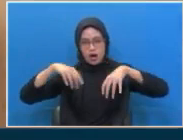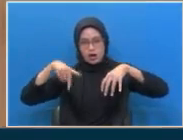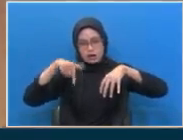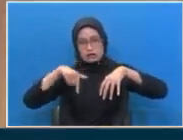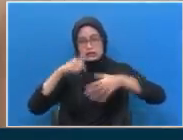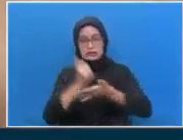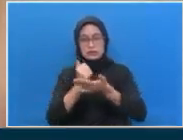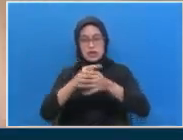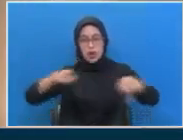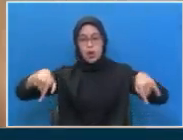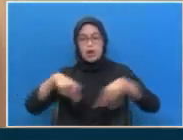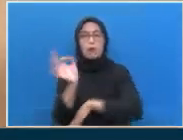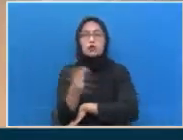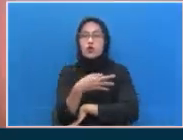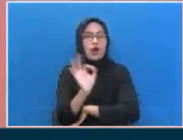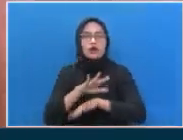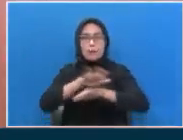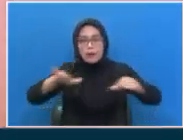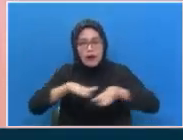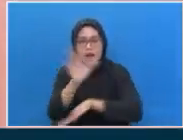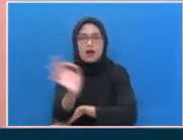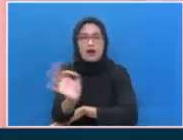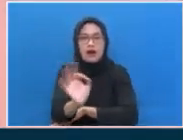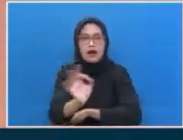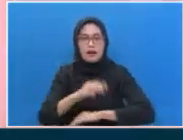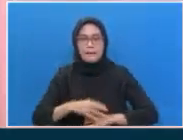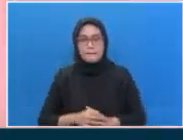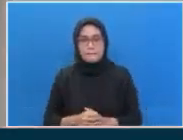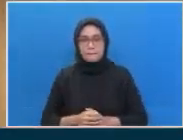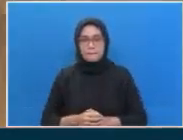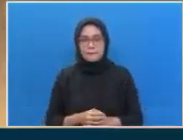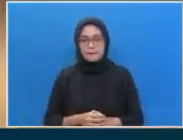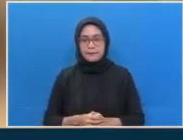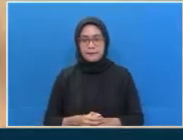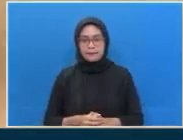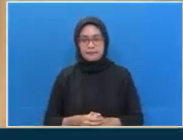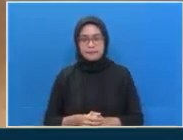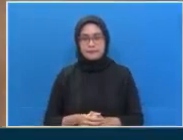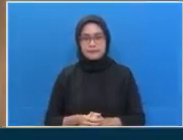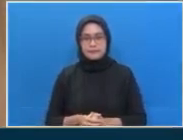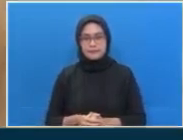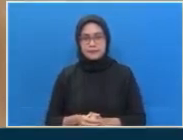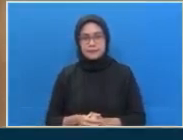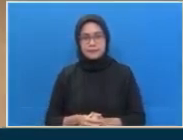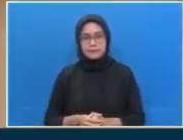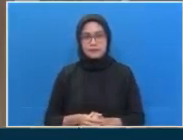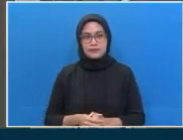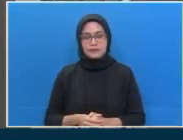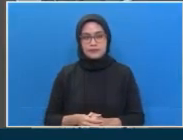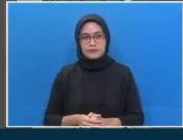latihan sudah terkait segera Tolong merapat dari dinas terkait kolam